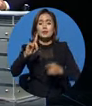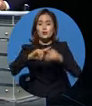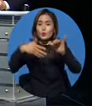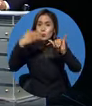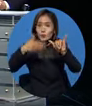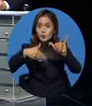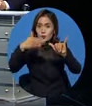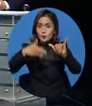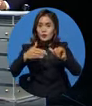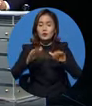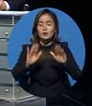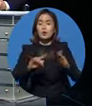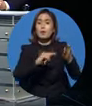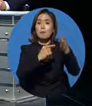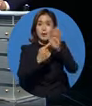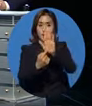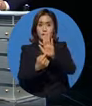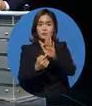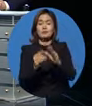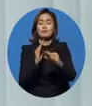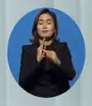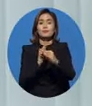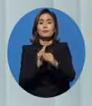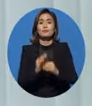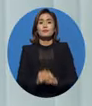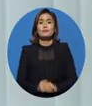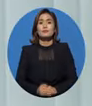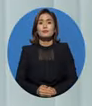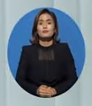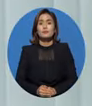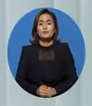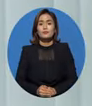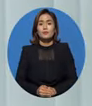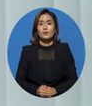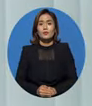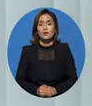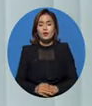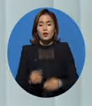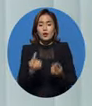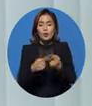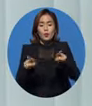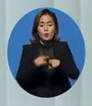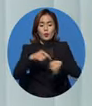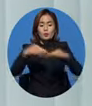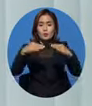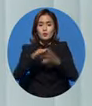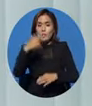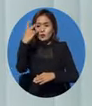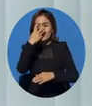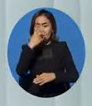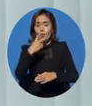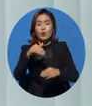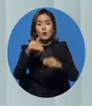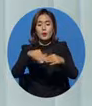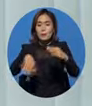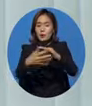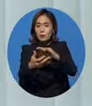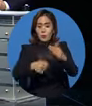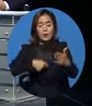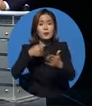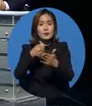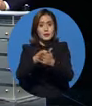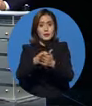채널을 통해서도 실시간으로 시청하실 수 있습니다 그럼 더불어 민주당 선거관리위원회의 사전 추첨을 통해